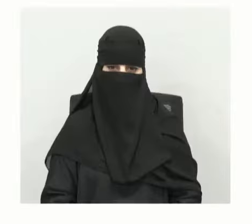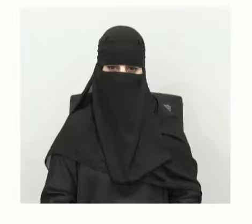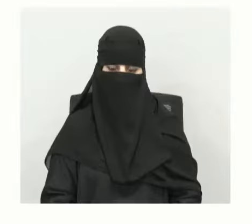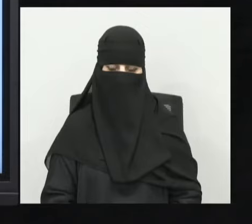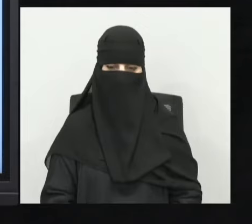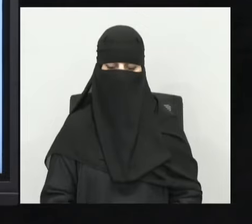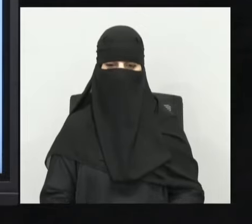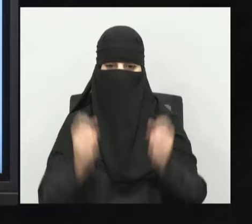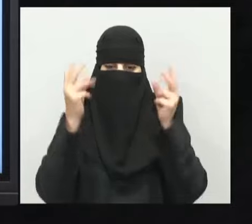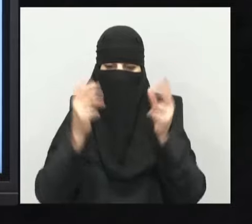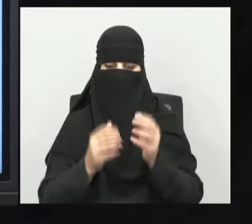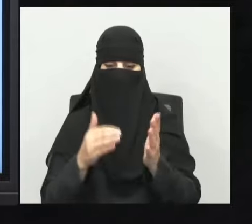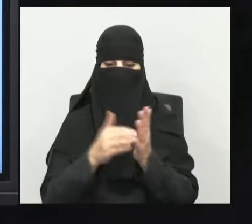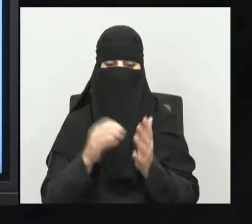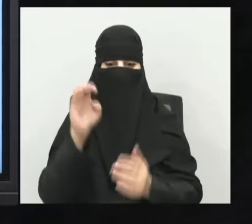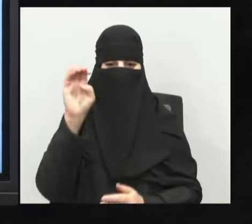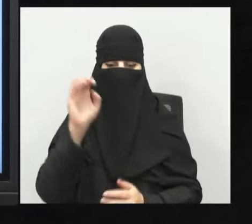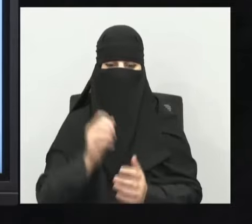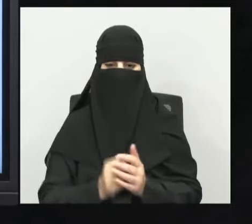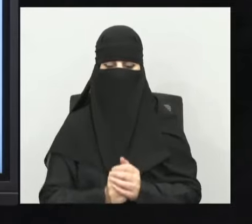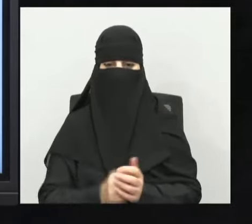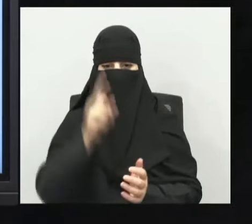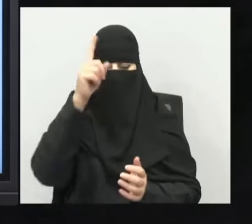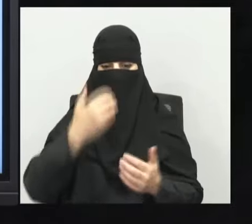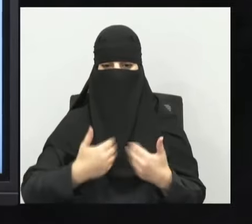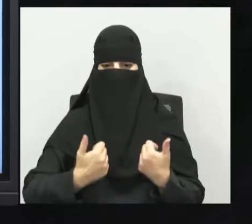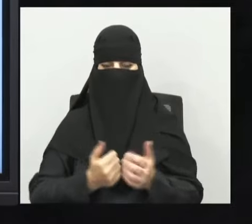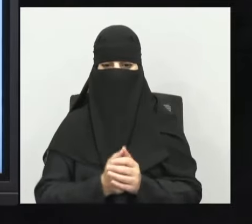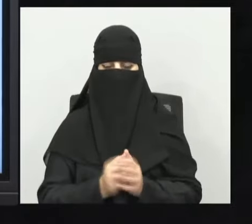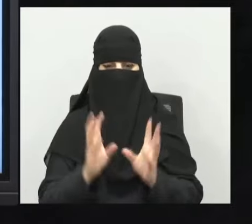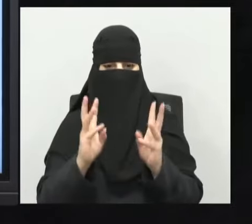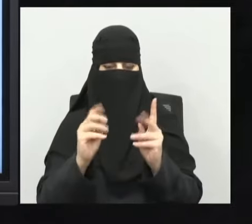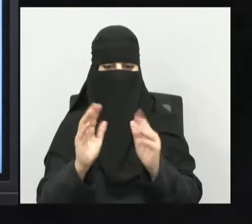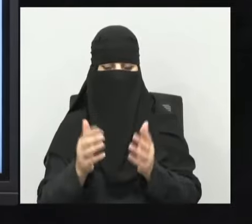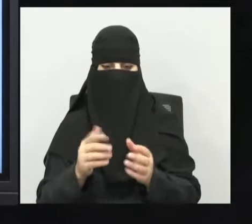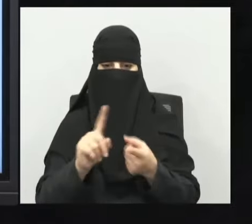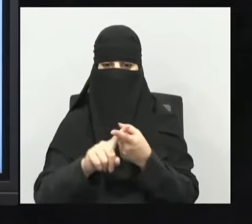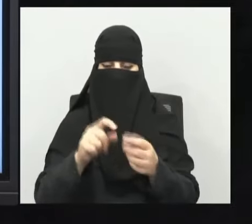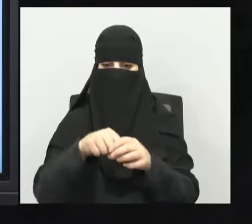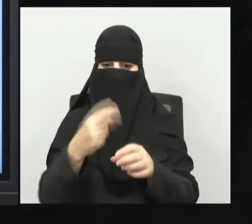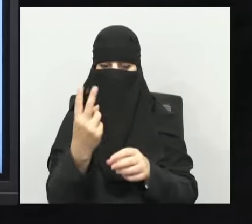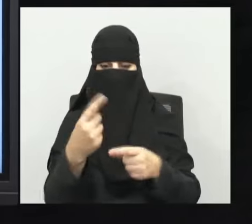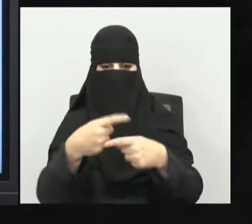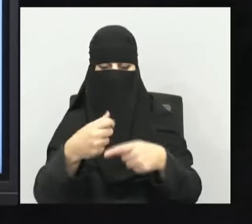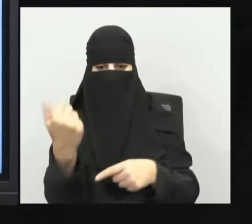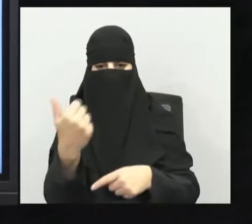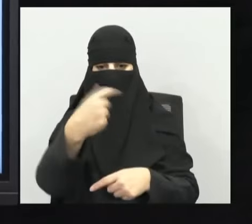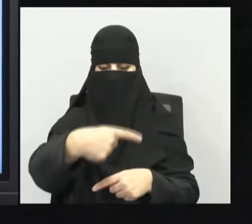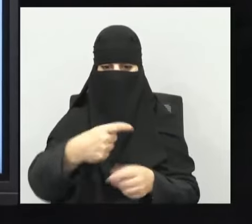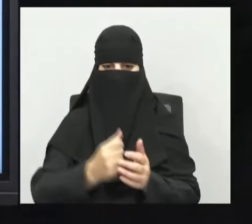هاي مبدعين بارك الله فيكم وصلتوا للاجابه اسعدكم الله يلا ما هو العدد اللي اضربك في اثنين يكون الناتج سته